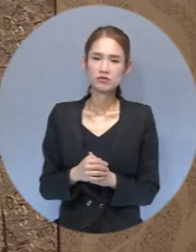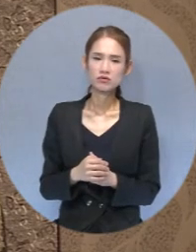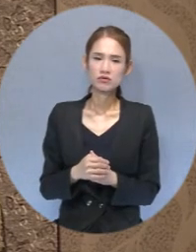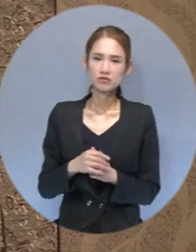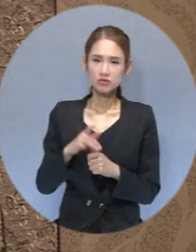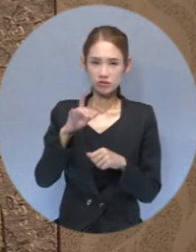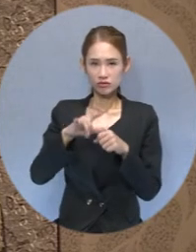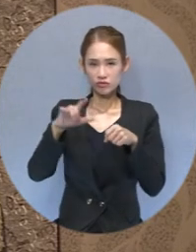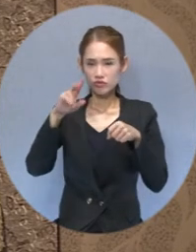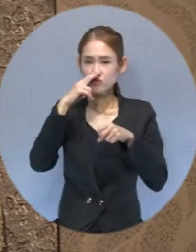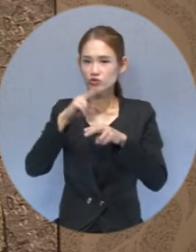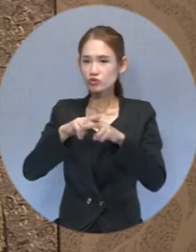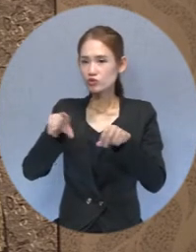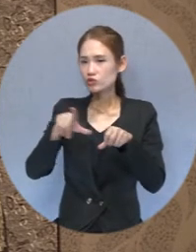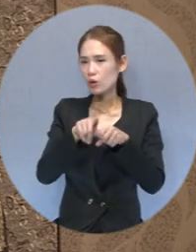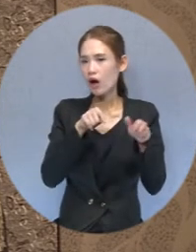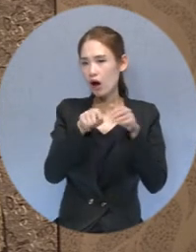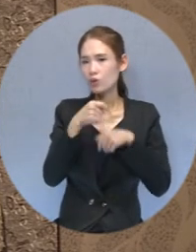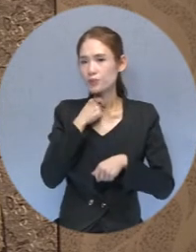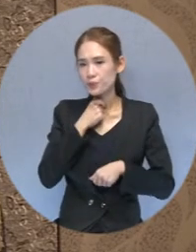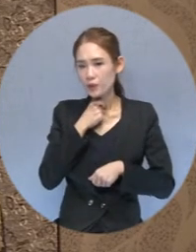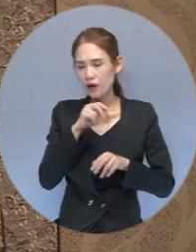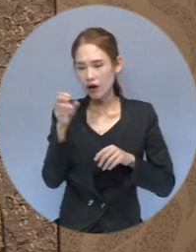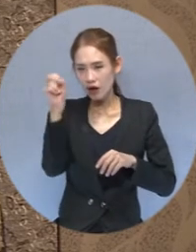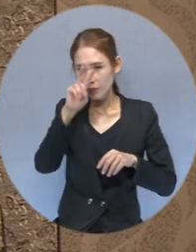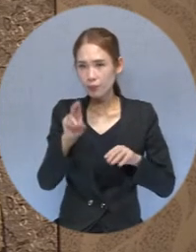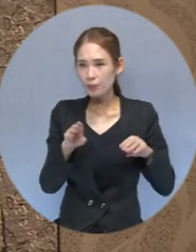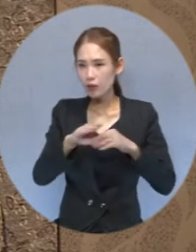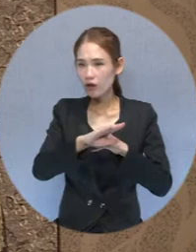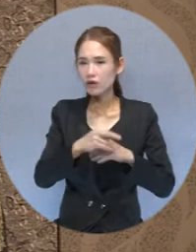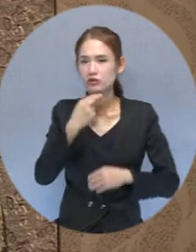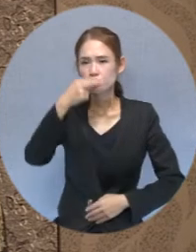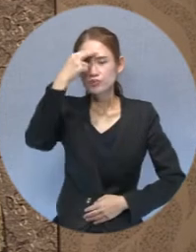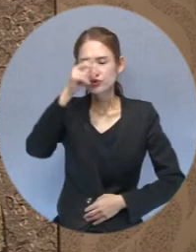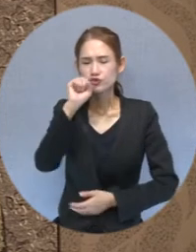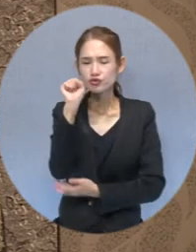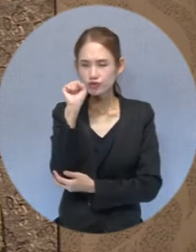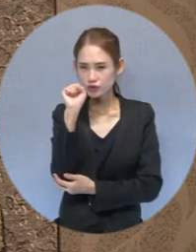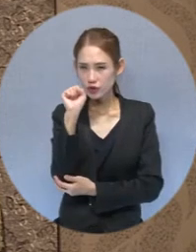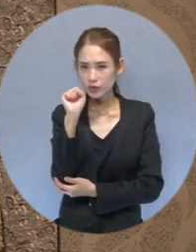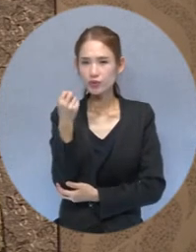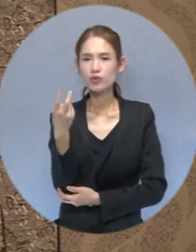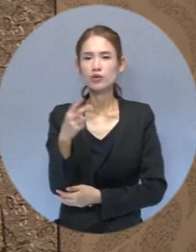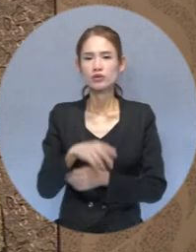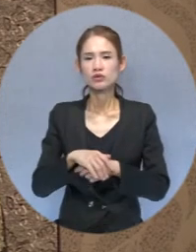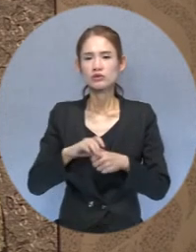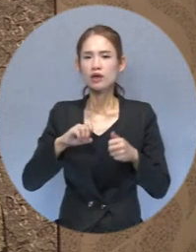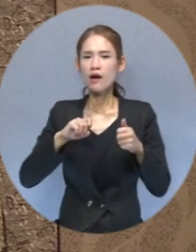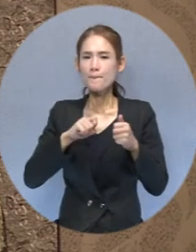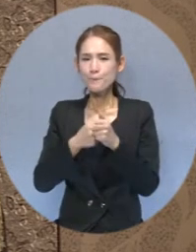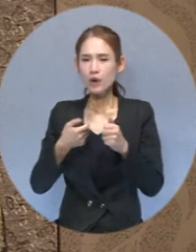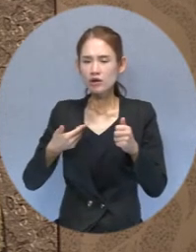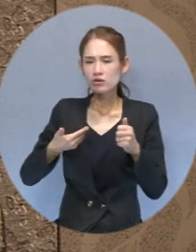그러니까 음주운전도 그렇고 예. 우리 사회에서 그런 처벌이 너무 약한 게